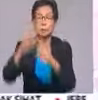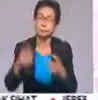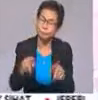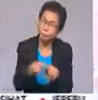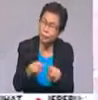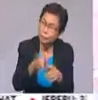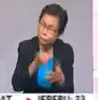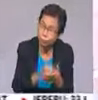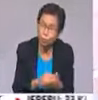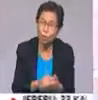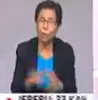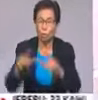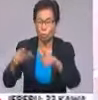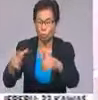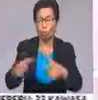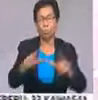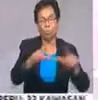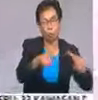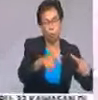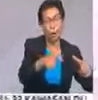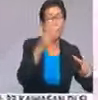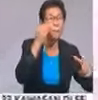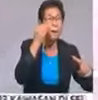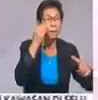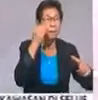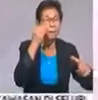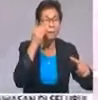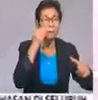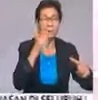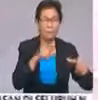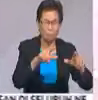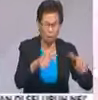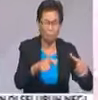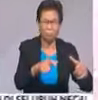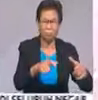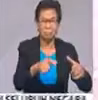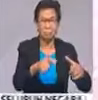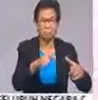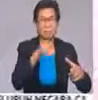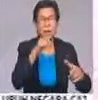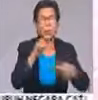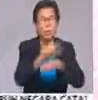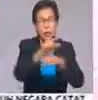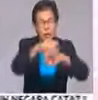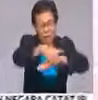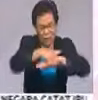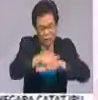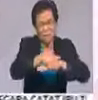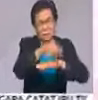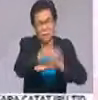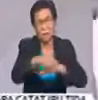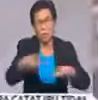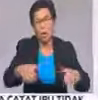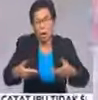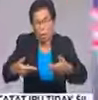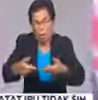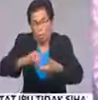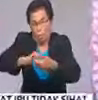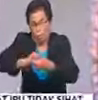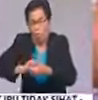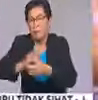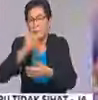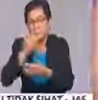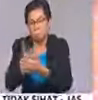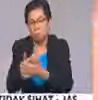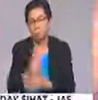tu, golongan-golongan Melayu yang mana yang tidak kerap menggunakan bahasa Inggeris, diorang akan lebih dapat membuatkan hubungan baik.